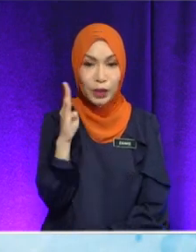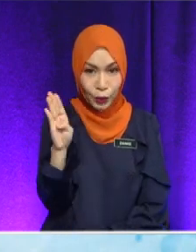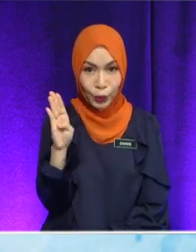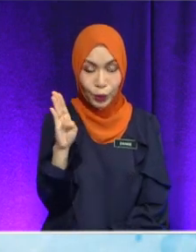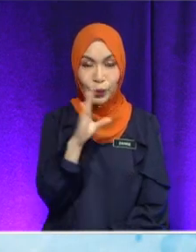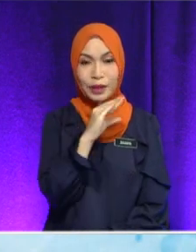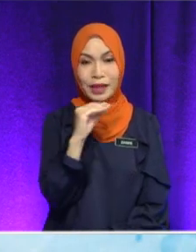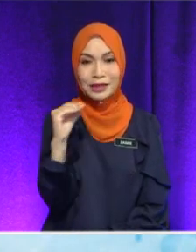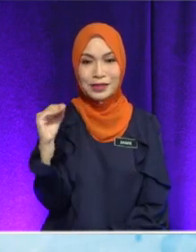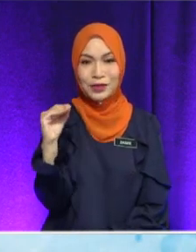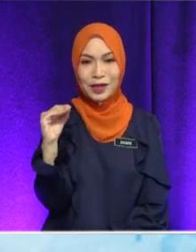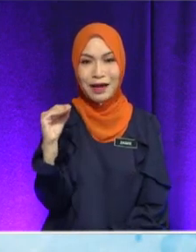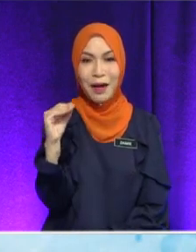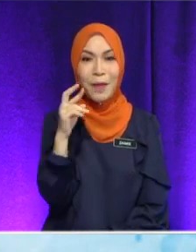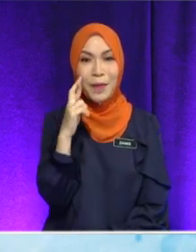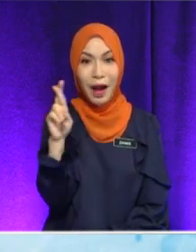coklat